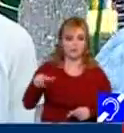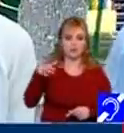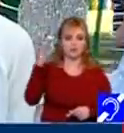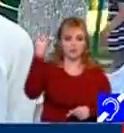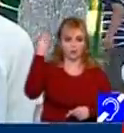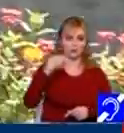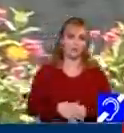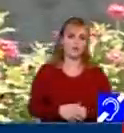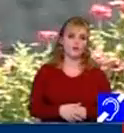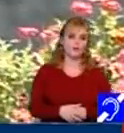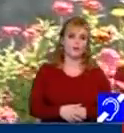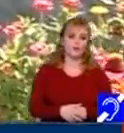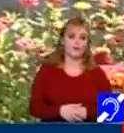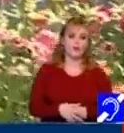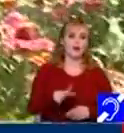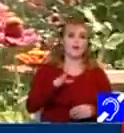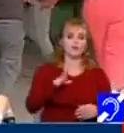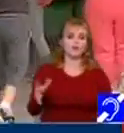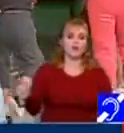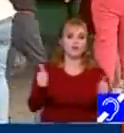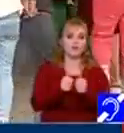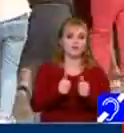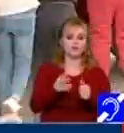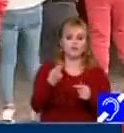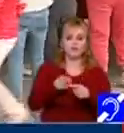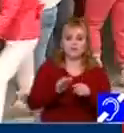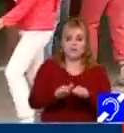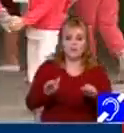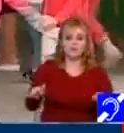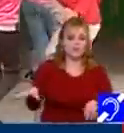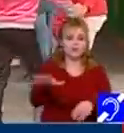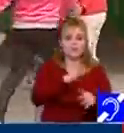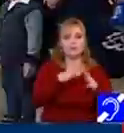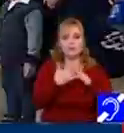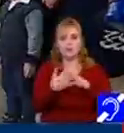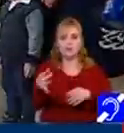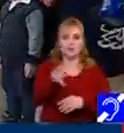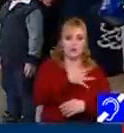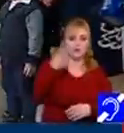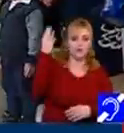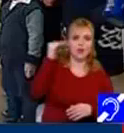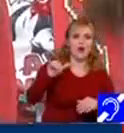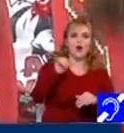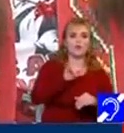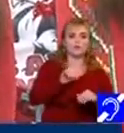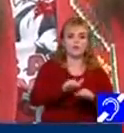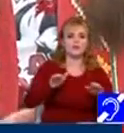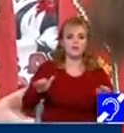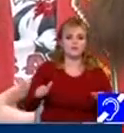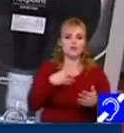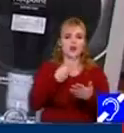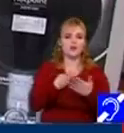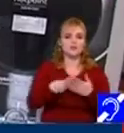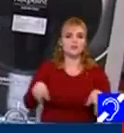Olga Tverdohleb și Mihaela Ursu, au fost alături de cei mici în toate regiunile Republicii Moldova, acolo unde grădinițele arată acum